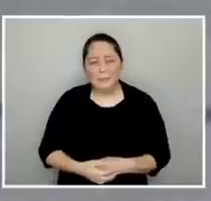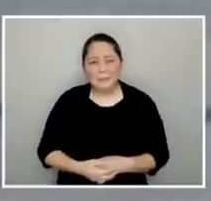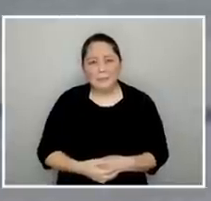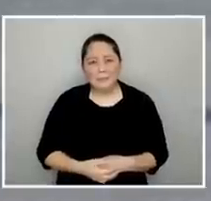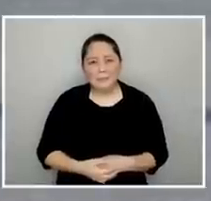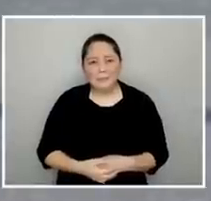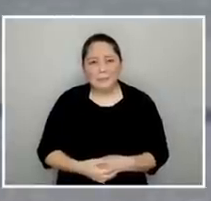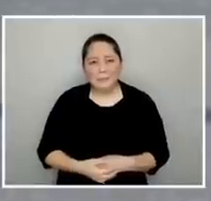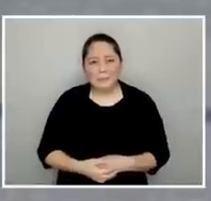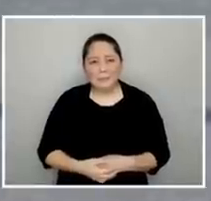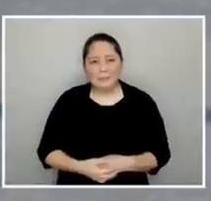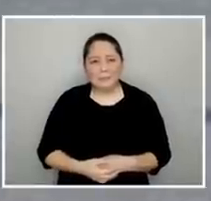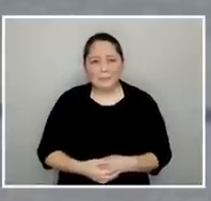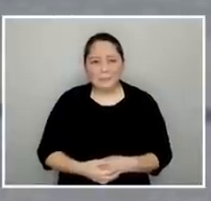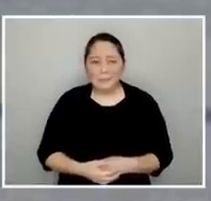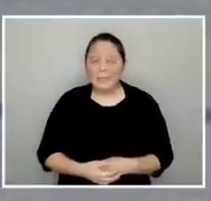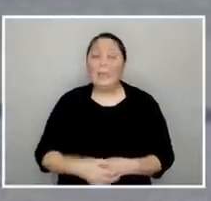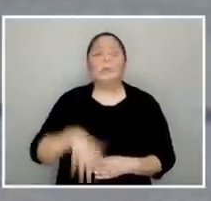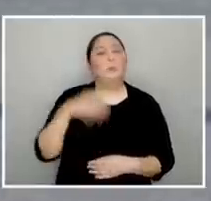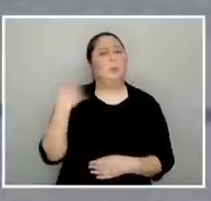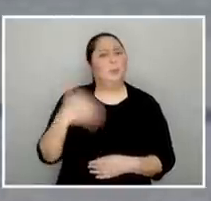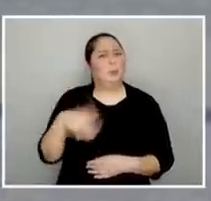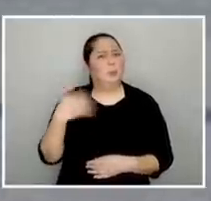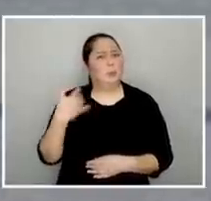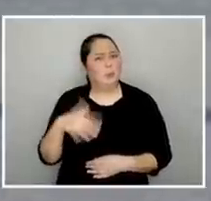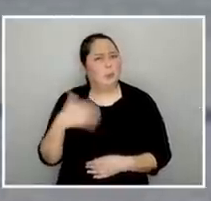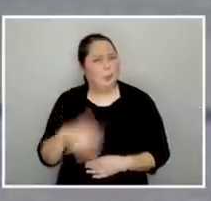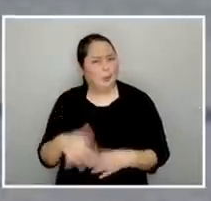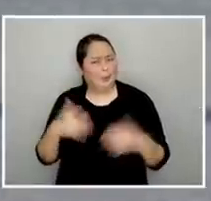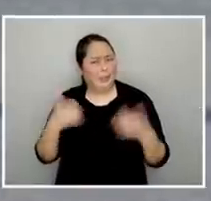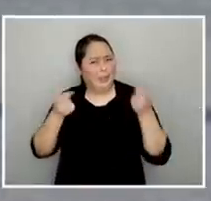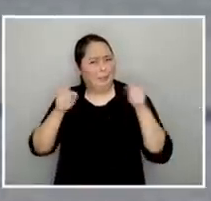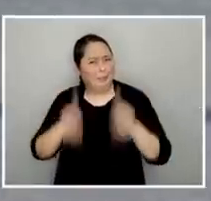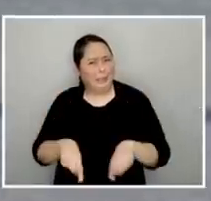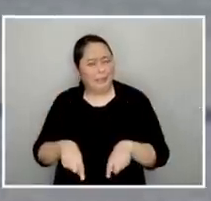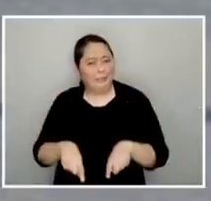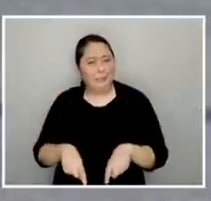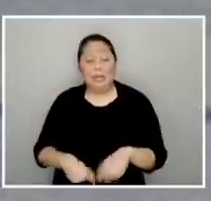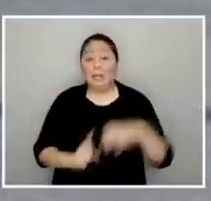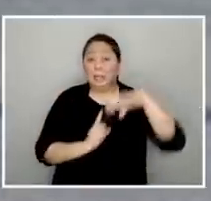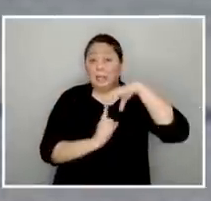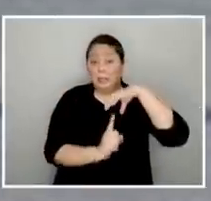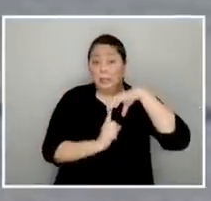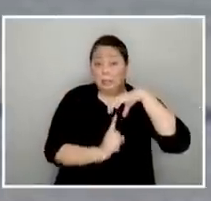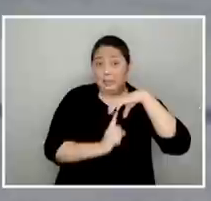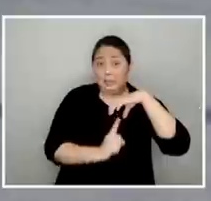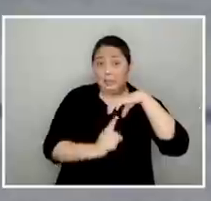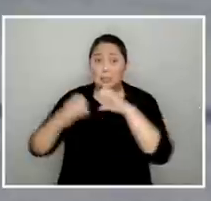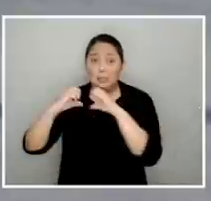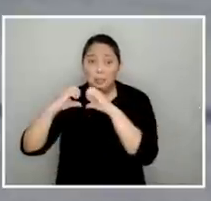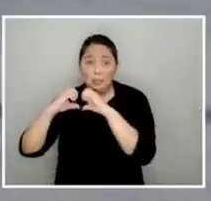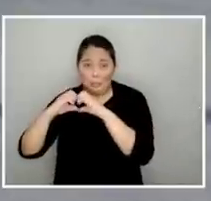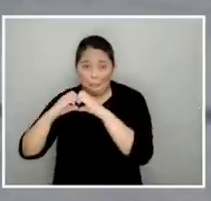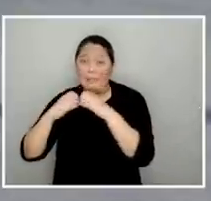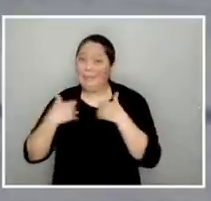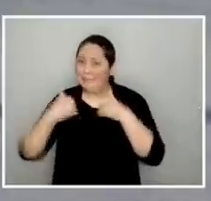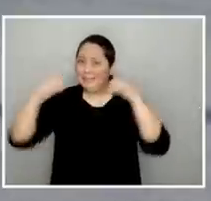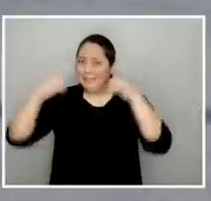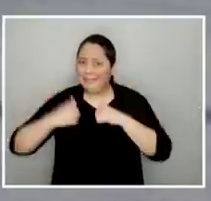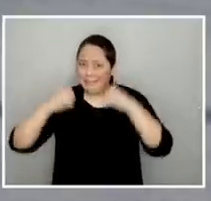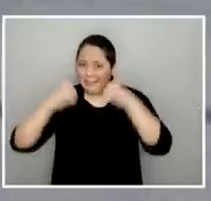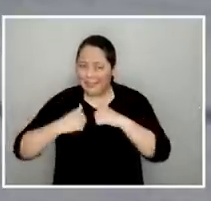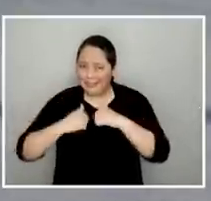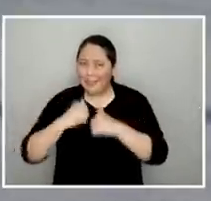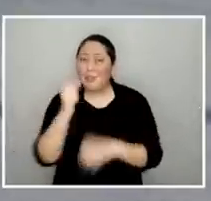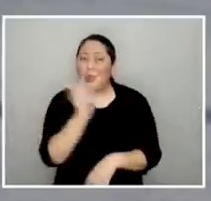Sa isang pambihirang pagkakataon, nagkasundo ang ABS-CBN at GMA para maipalabas ang mga pelikula ng Star